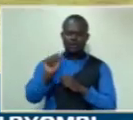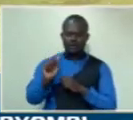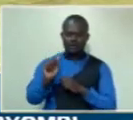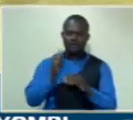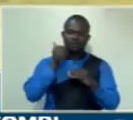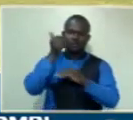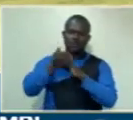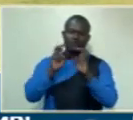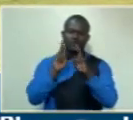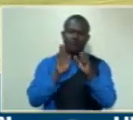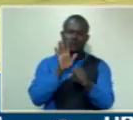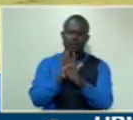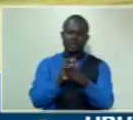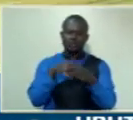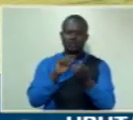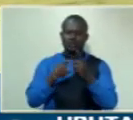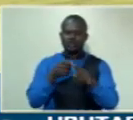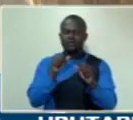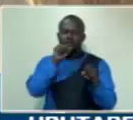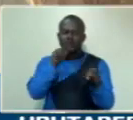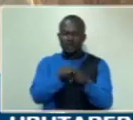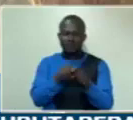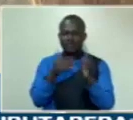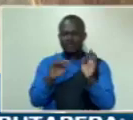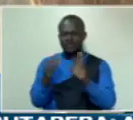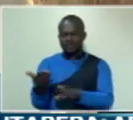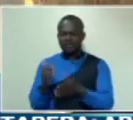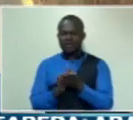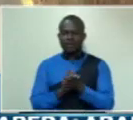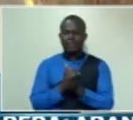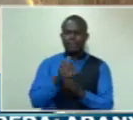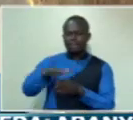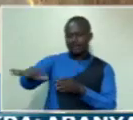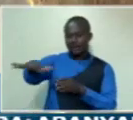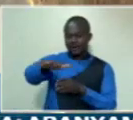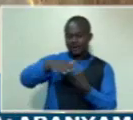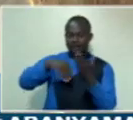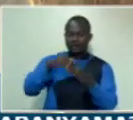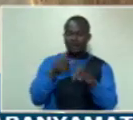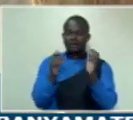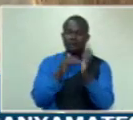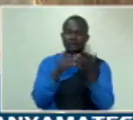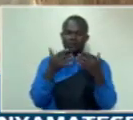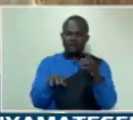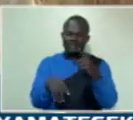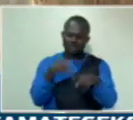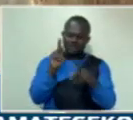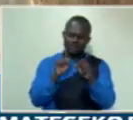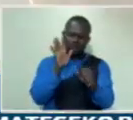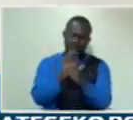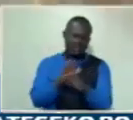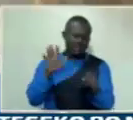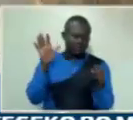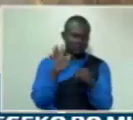nyuma yuko benshi mu nshuti n'abavandimwe bari bamaze kwicwa bamungiye ni hepfo mu rufunzo ariko bamaze kwica benshi benshi